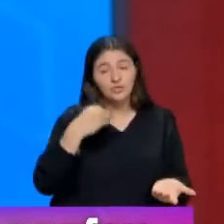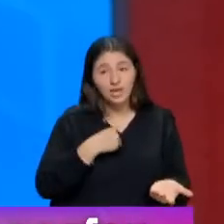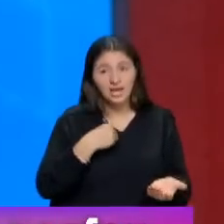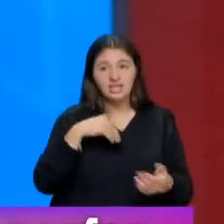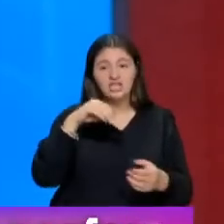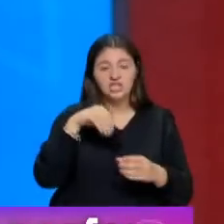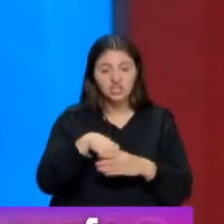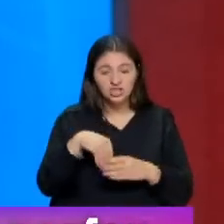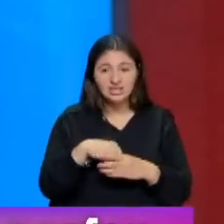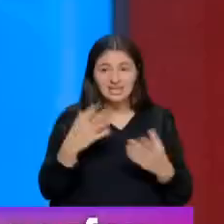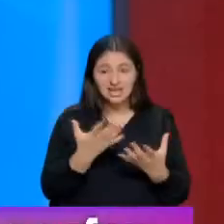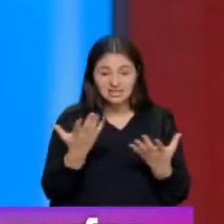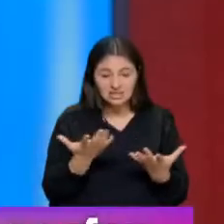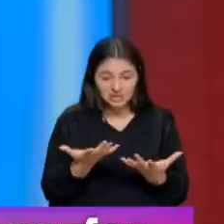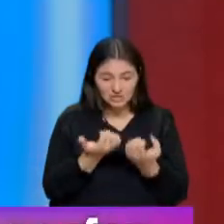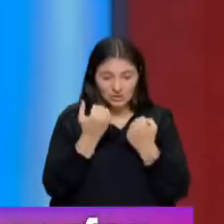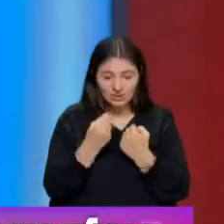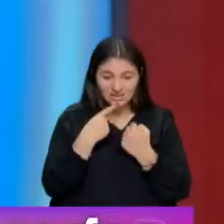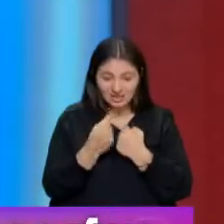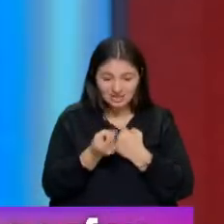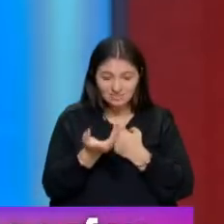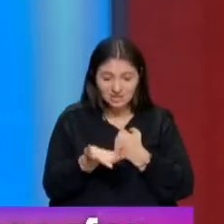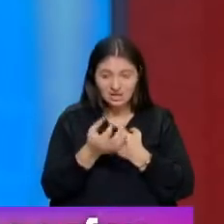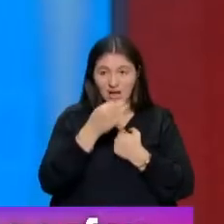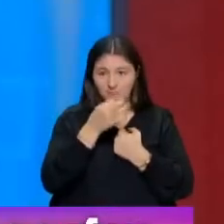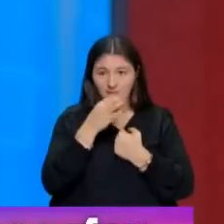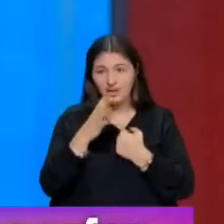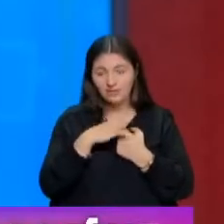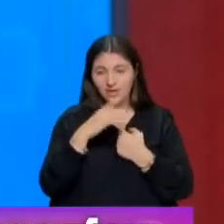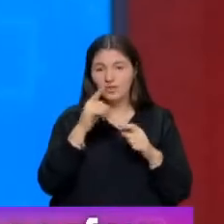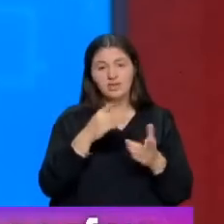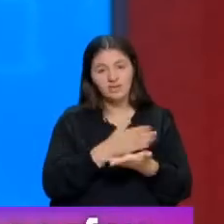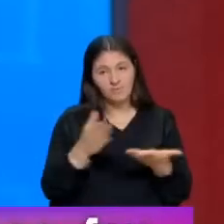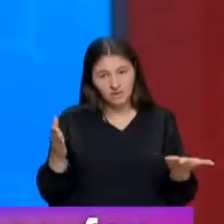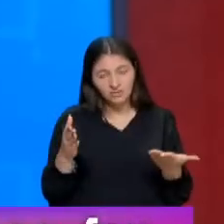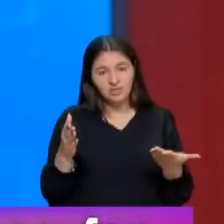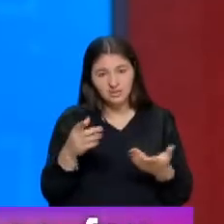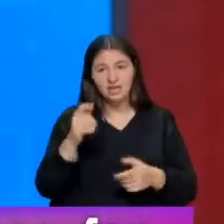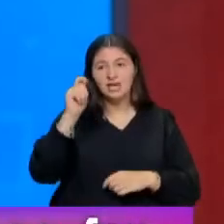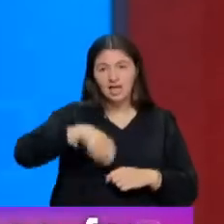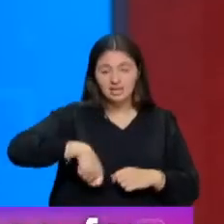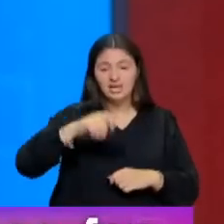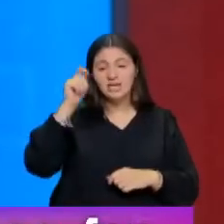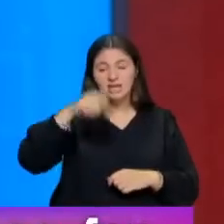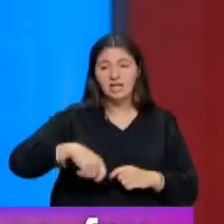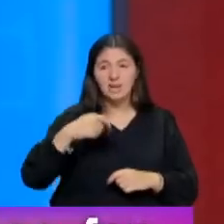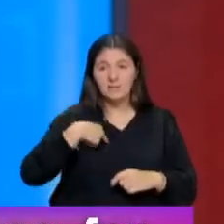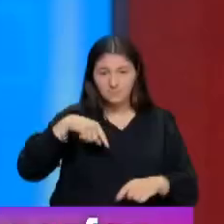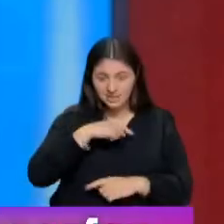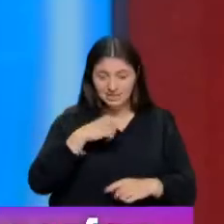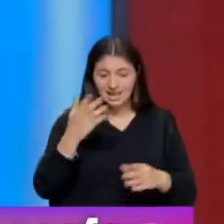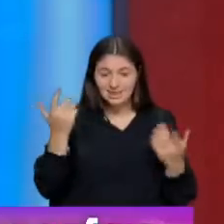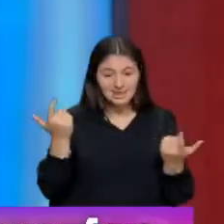İçinden nasıl çıkacağız dediğimiz haberler var onunla devam edeceğiz kredi kartları kredi kartlarını Biz